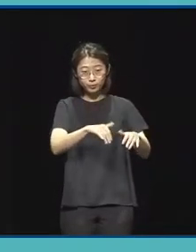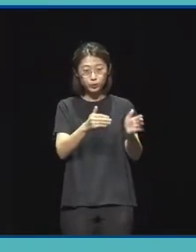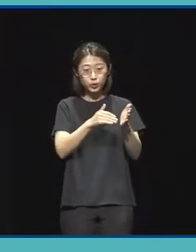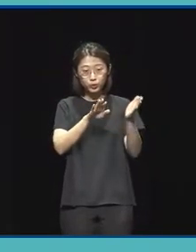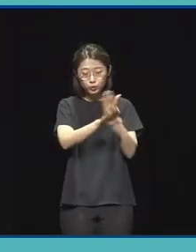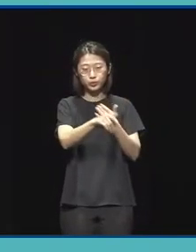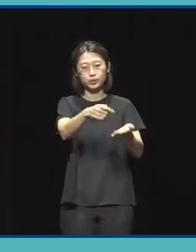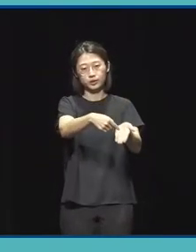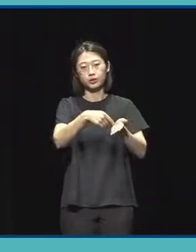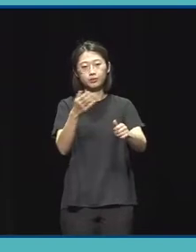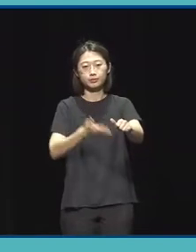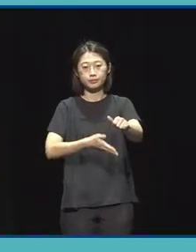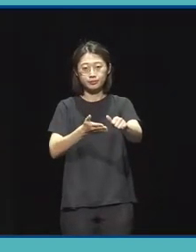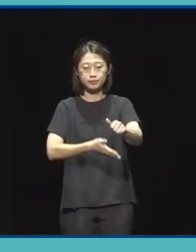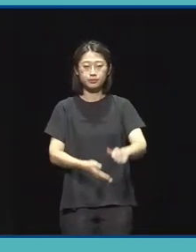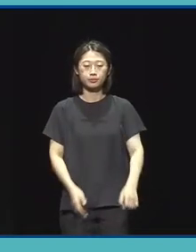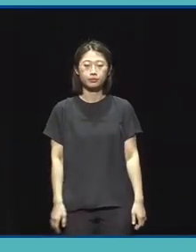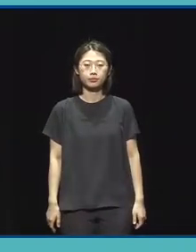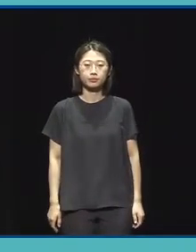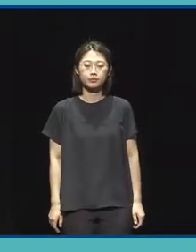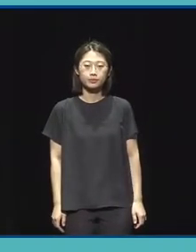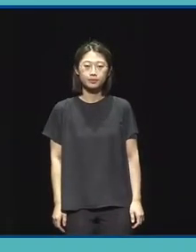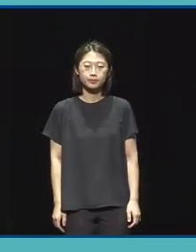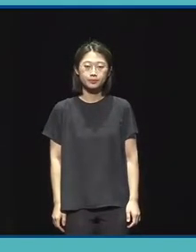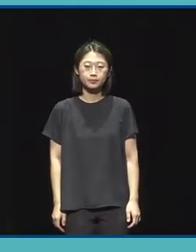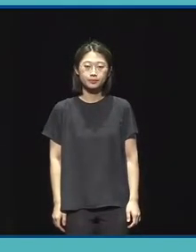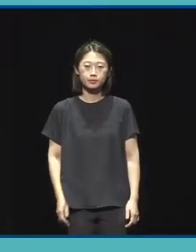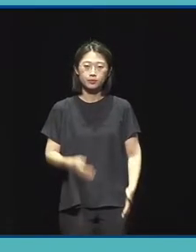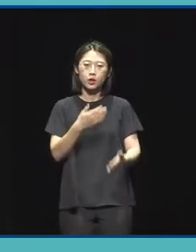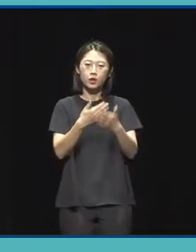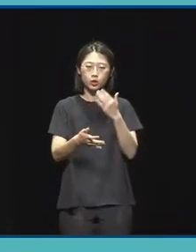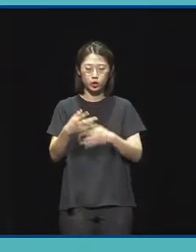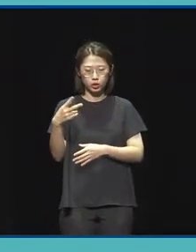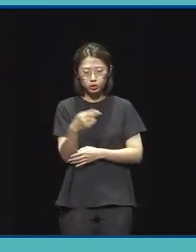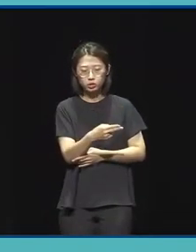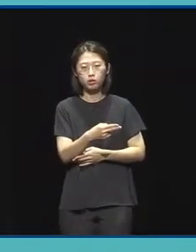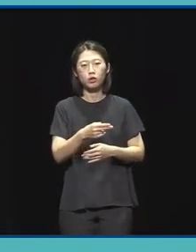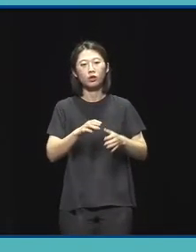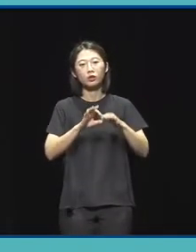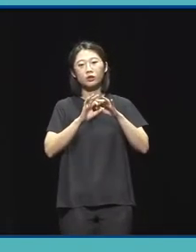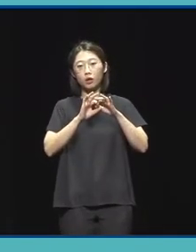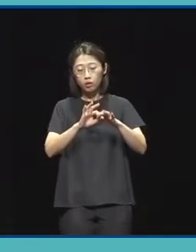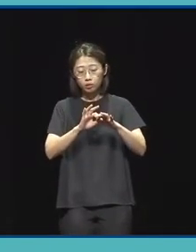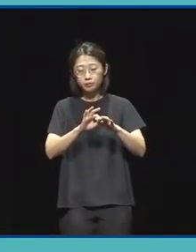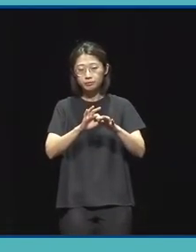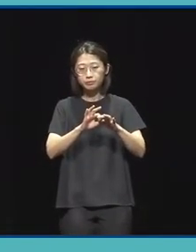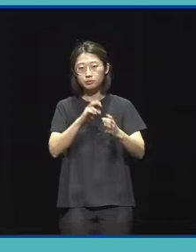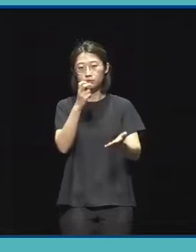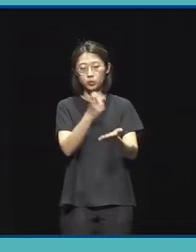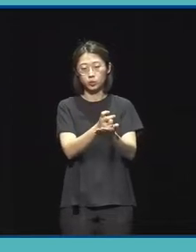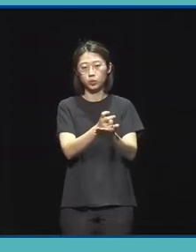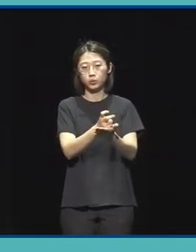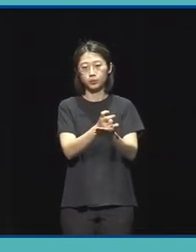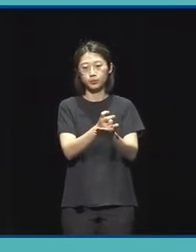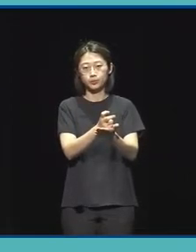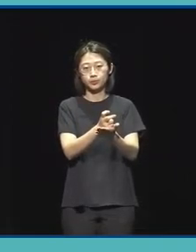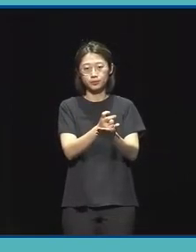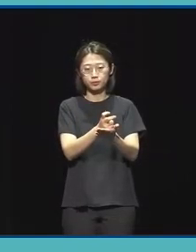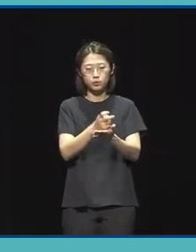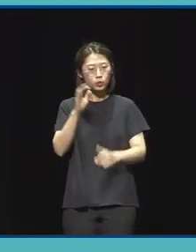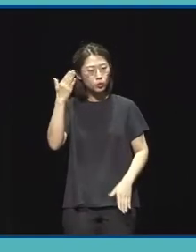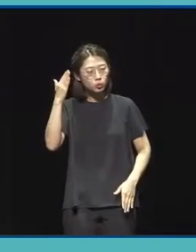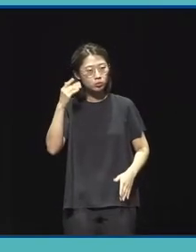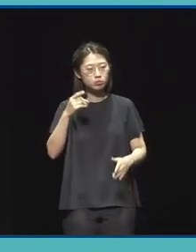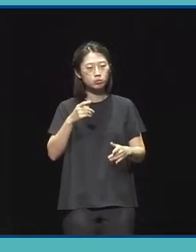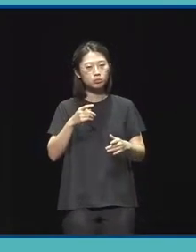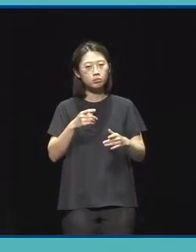감사드리겠고요 그리고 말씀드린 바와 같이 격려 단절 이음 지원 제대로 확대하기 위해서 과거에 최근 몇 년간